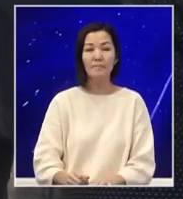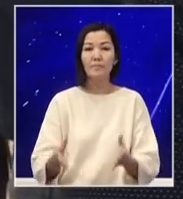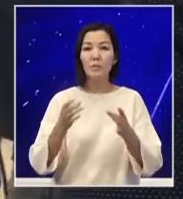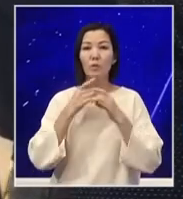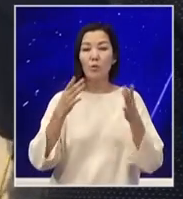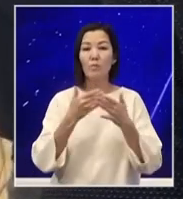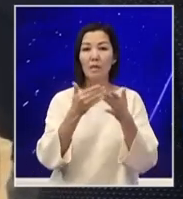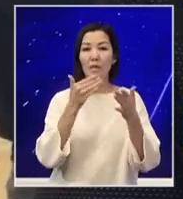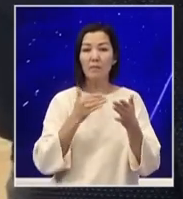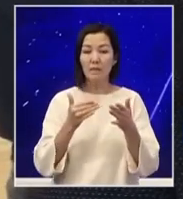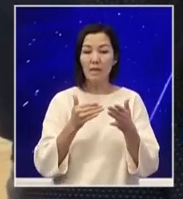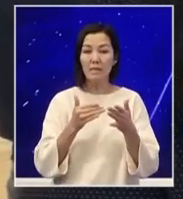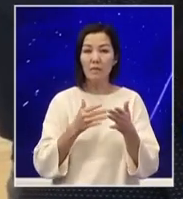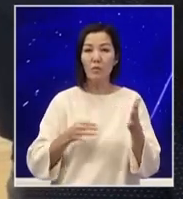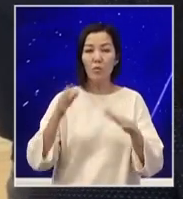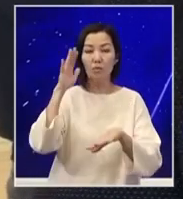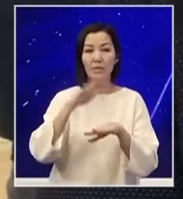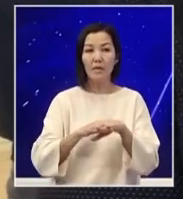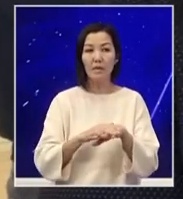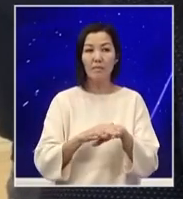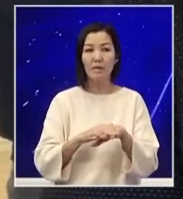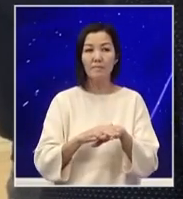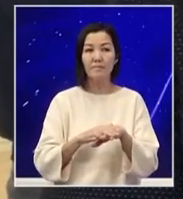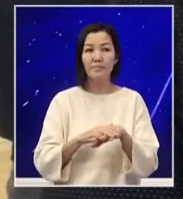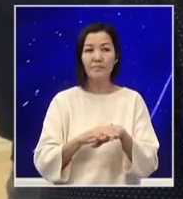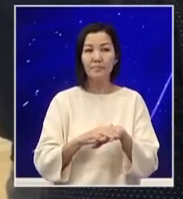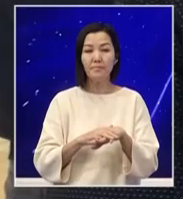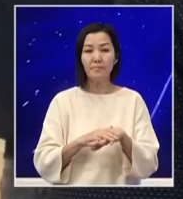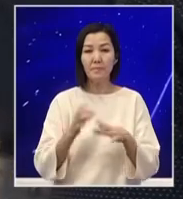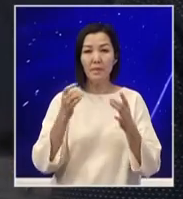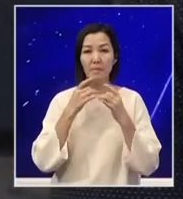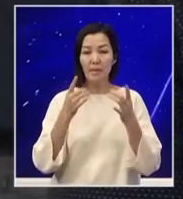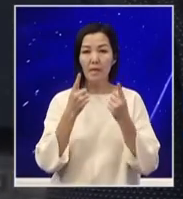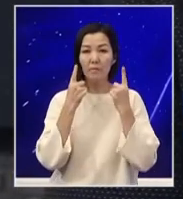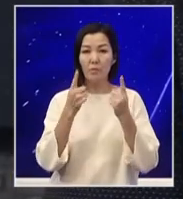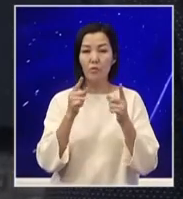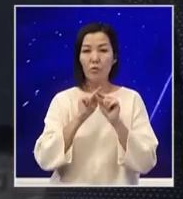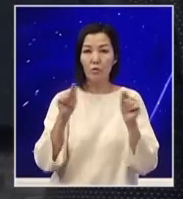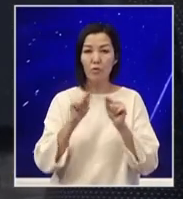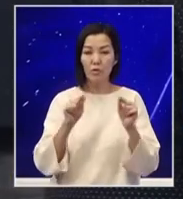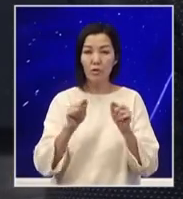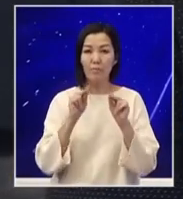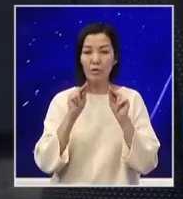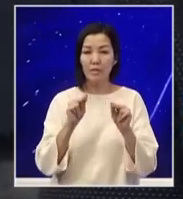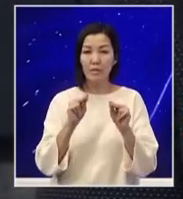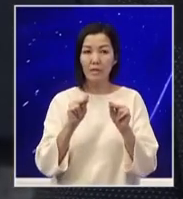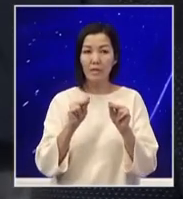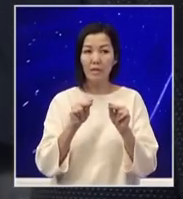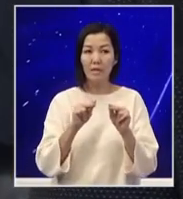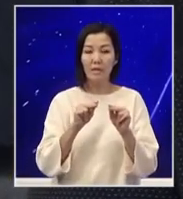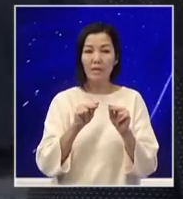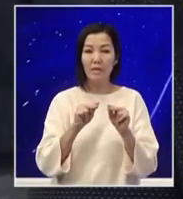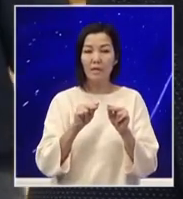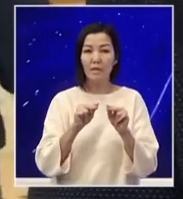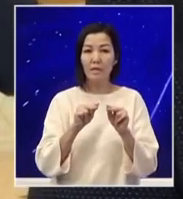қарсаңында облысымыздың әкімі Амандыға басулы мерекеміздің ұлығын ұлықтап, шында да Мағжан атамыздың